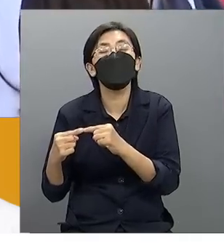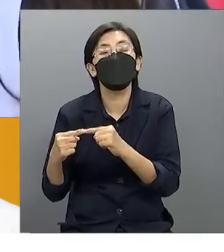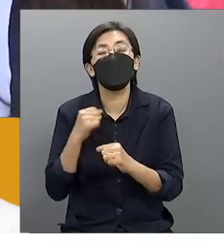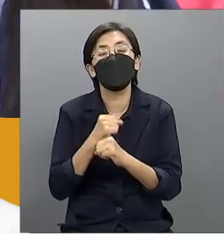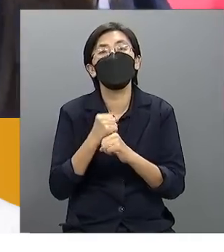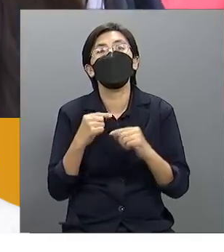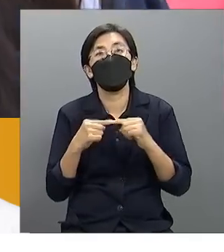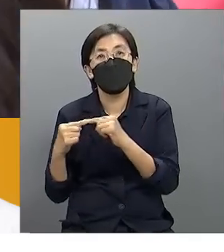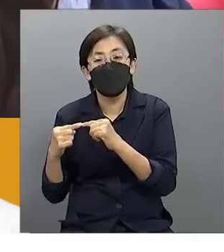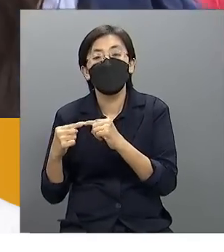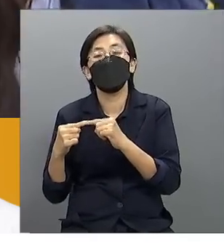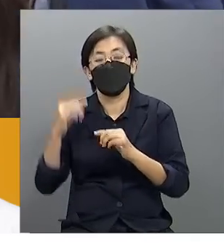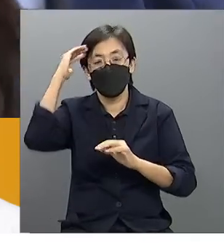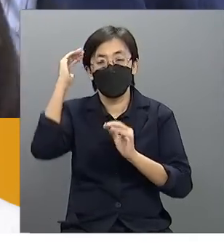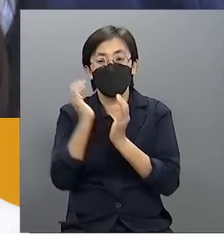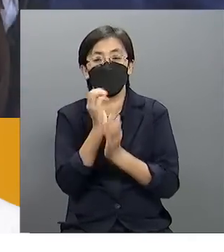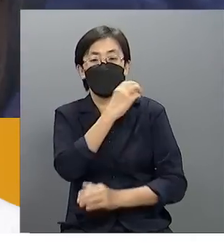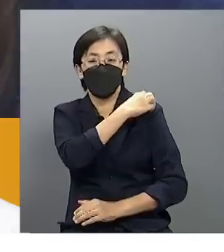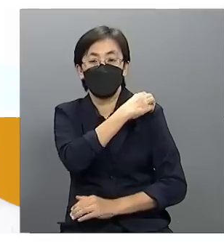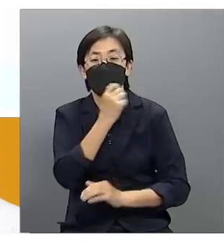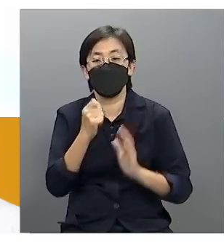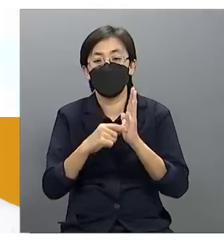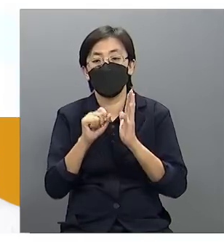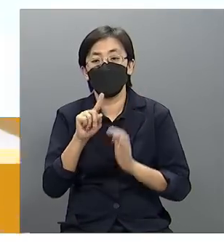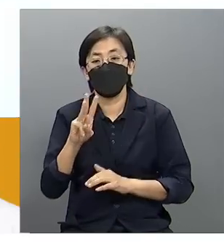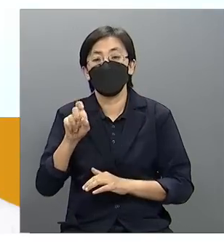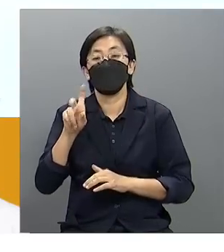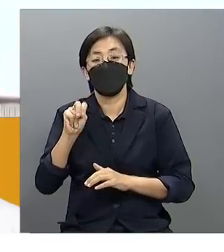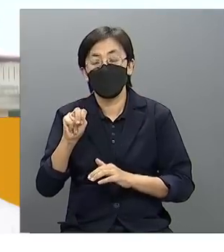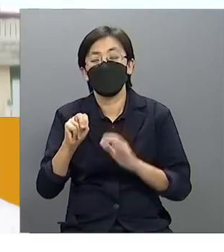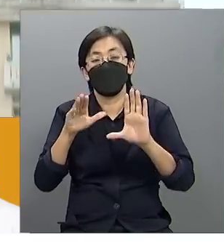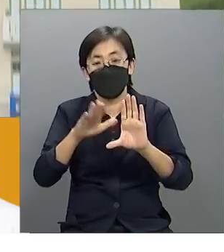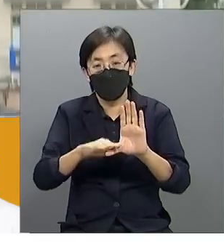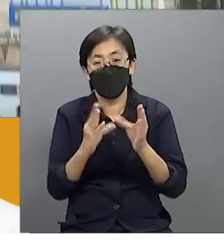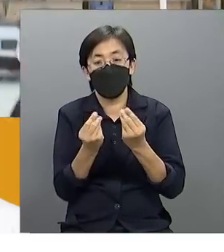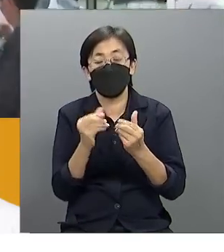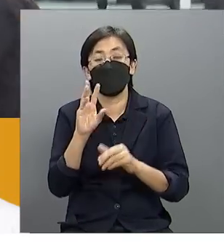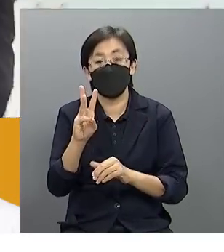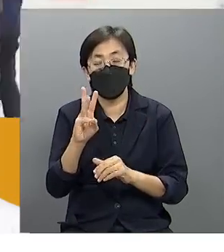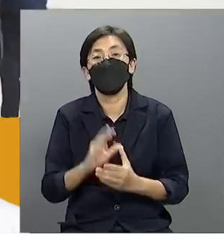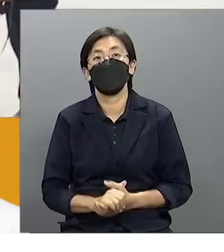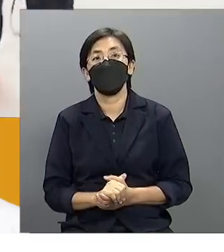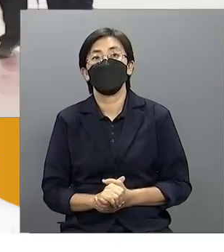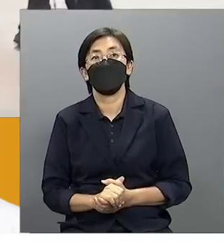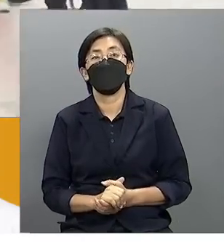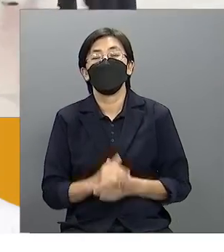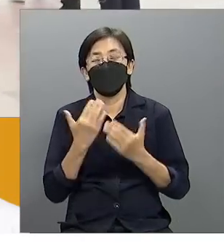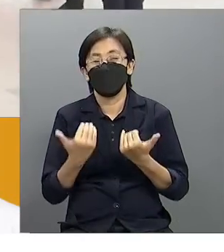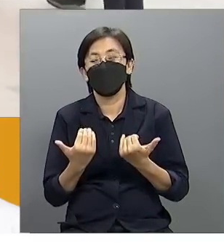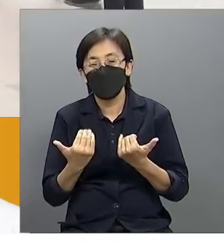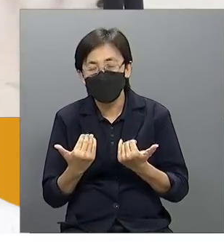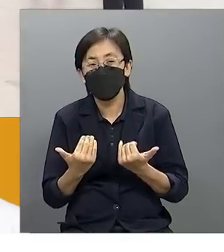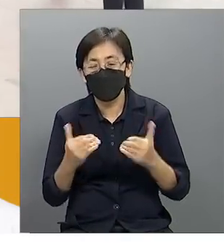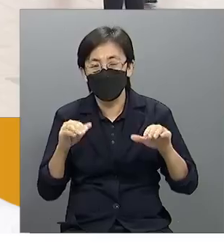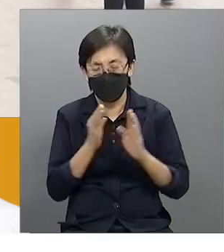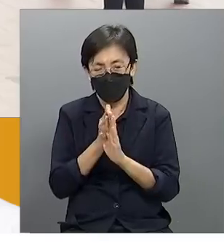ศวินขวัญเมืองก็ต้องยอมรับนะคะว่าในช่วง1สัปดาห์สุดท้ายก่อนการเลือกตั้งมีหลากหลายปัจจัย